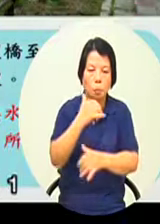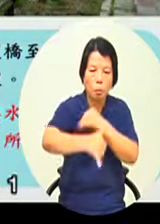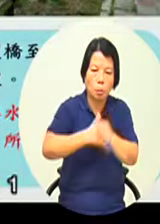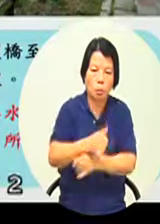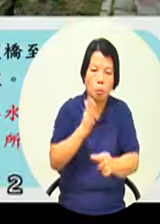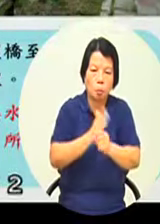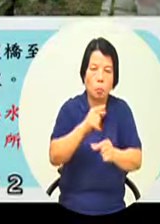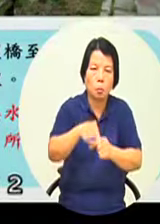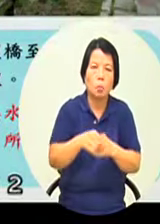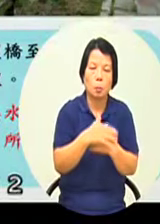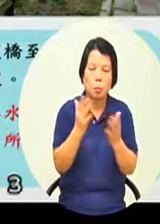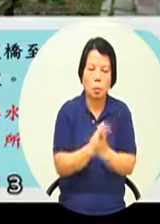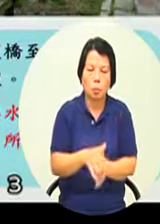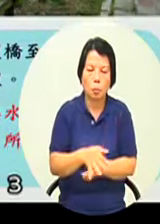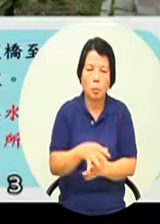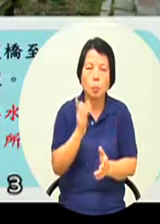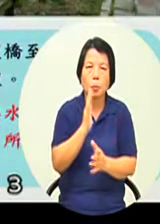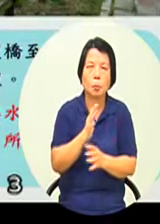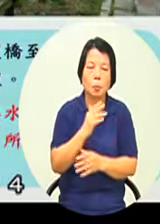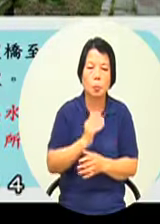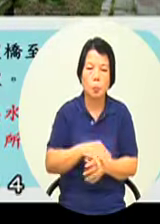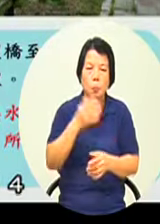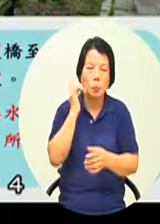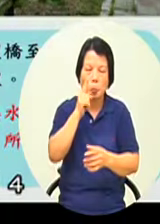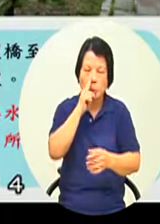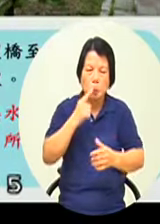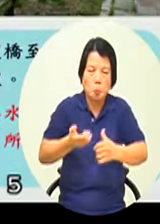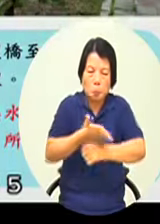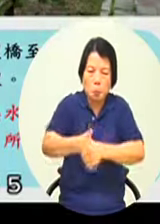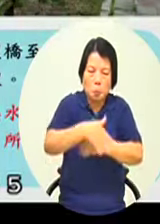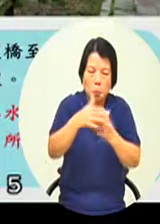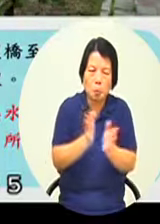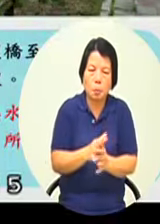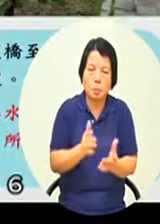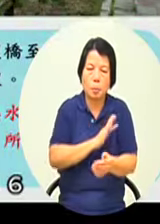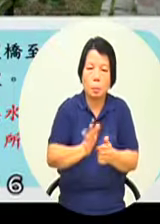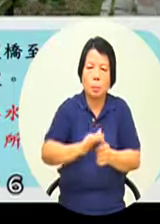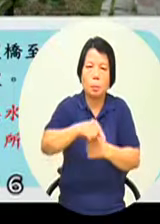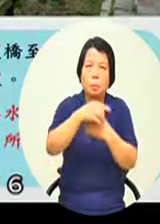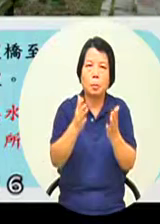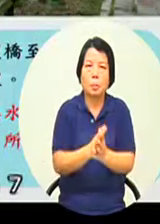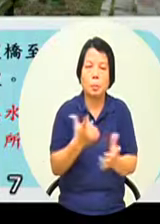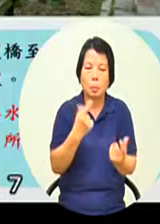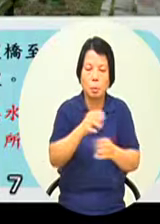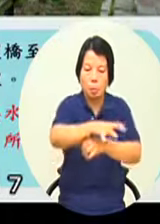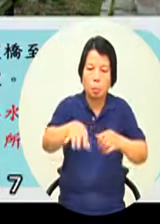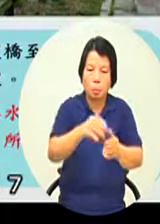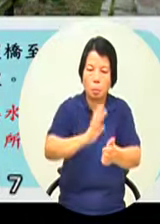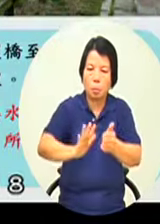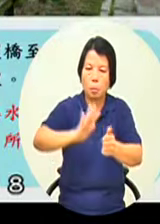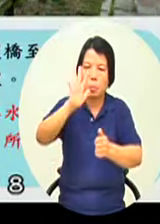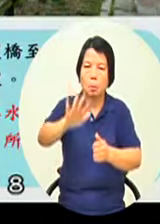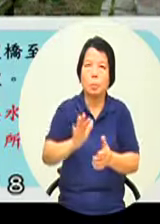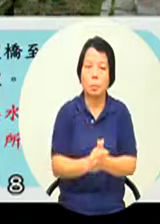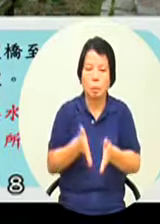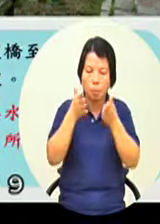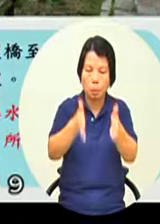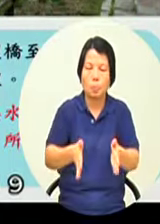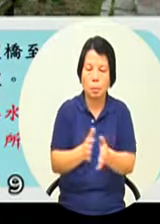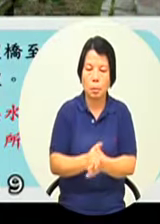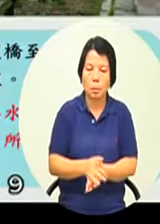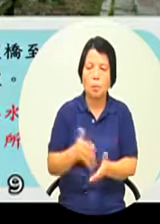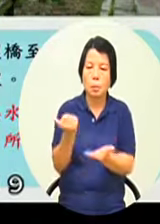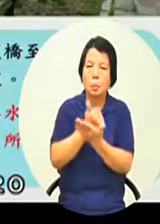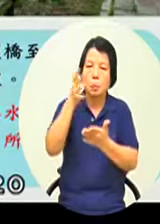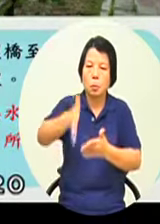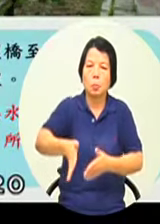水体污染严重，所以会造成那个下游后进溪水体的那个环境影响。那在这个部分我也是请教水